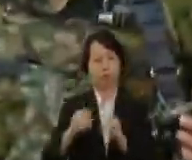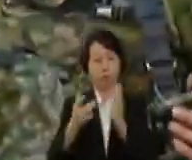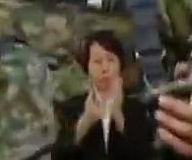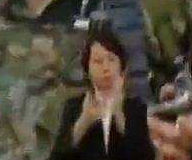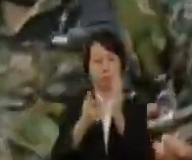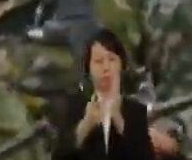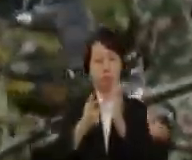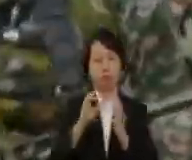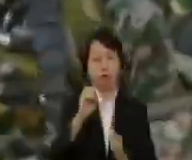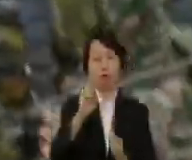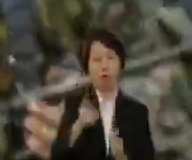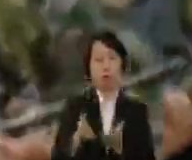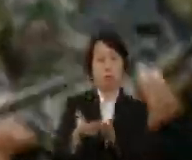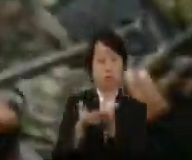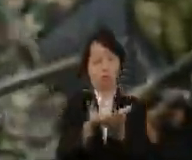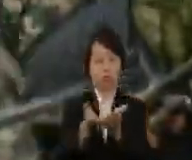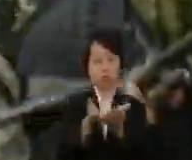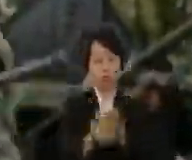maritim.